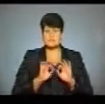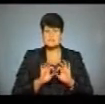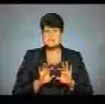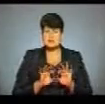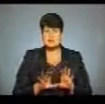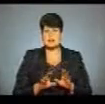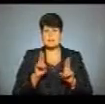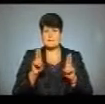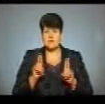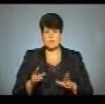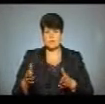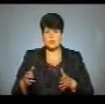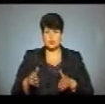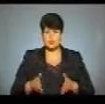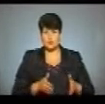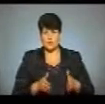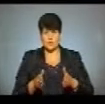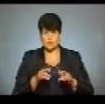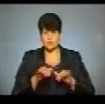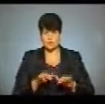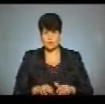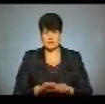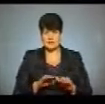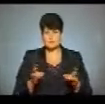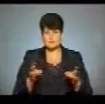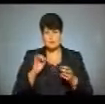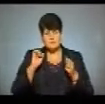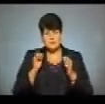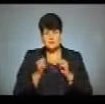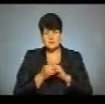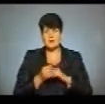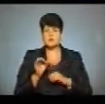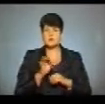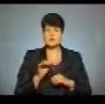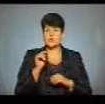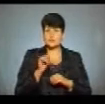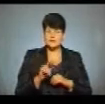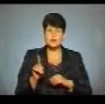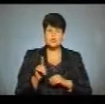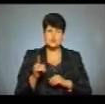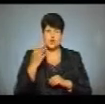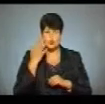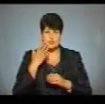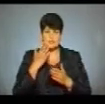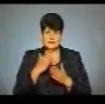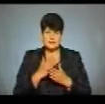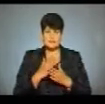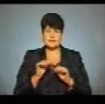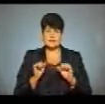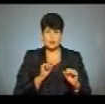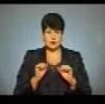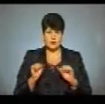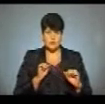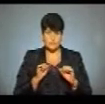про правила дорожнього руху. Дітям потрібно пам'ятати насамперед про те, що коли є регульований пішохідний перехід, тобто